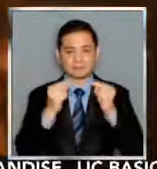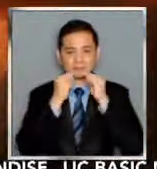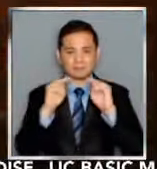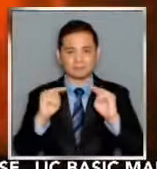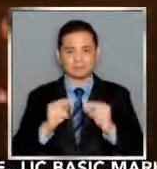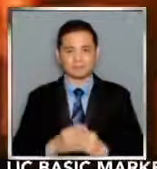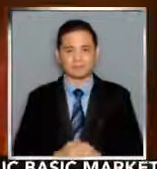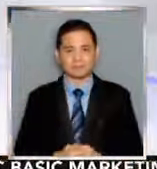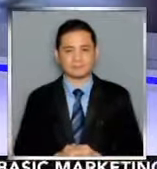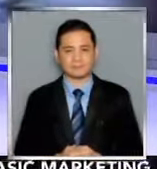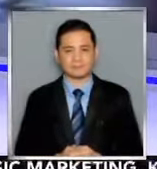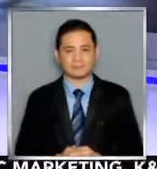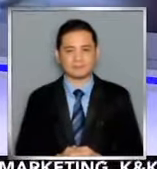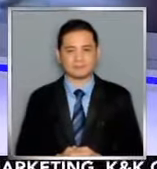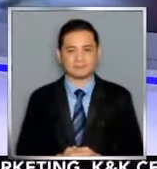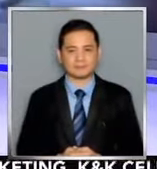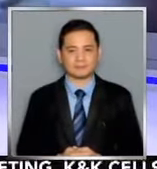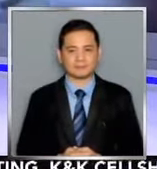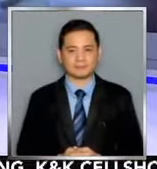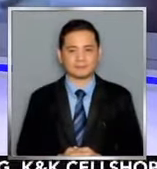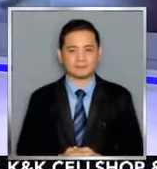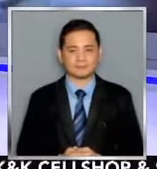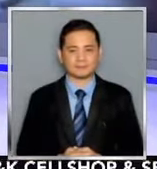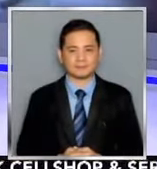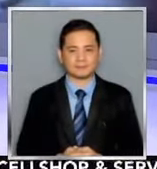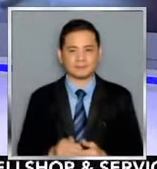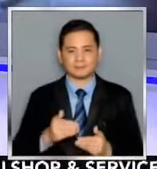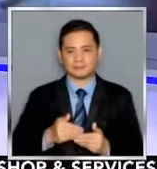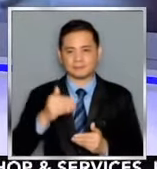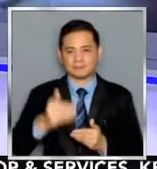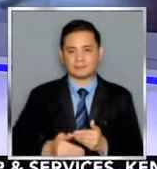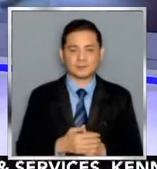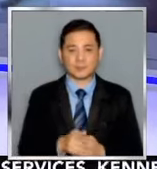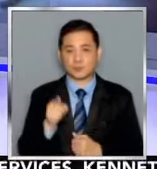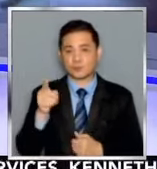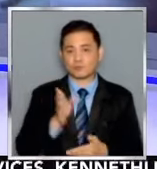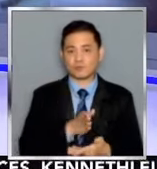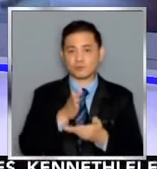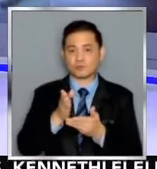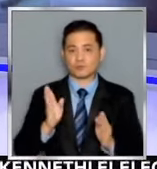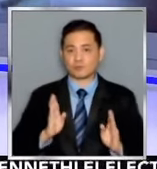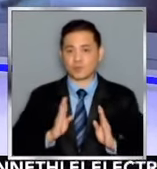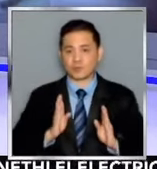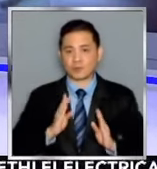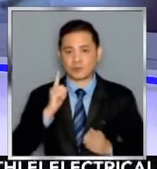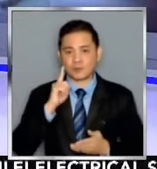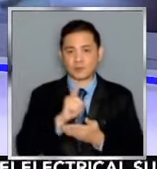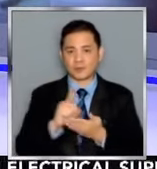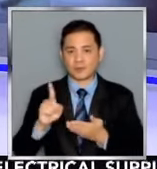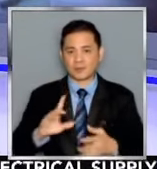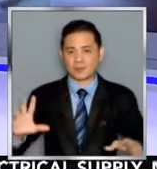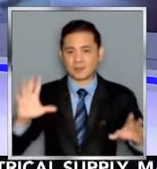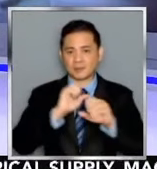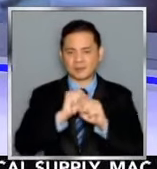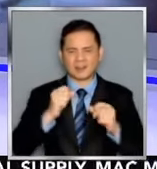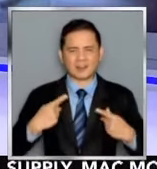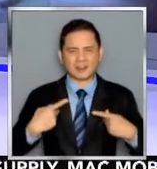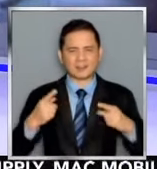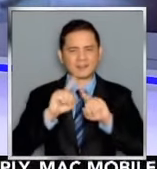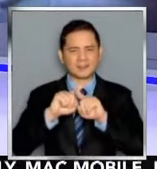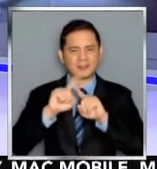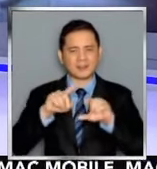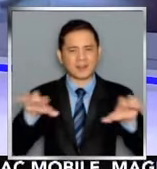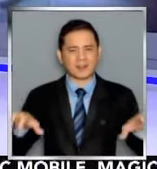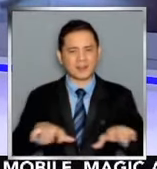oras. Sa mga magbabagyo, panagbanga weekend na po. Ang grande ang mga aktibidad sa pagbabalik ng pamosong pista